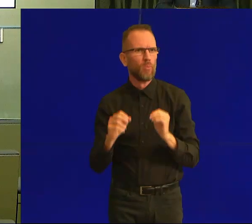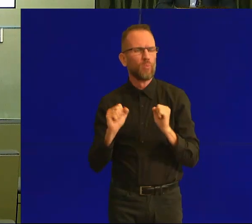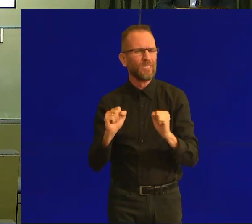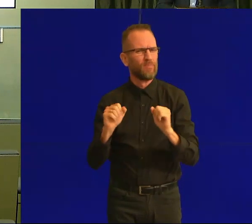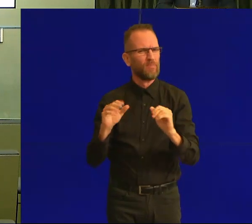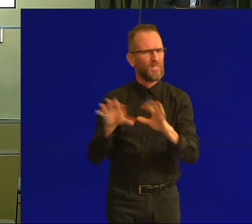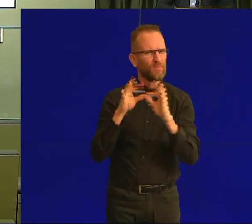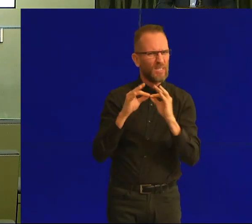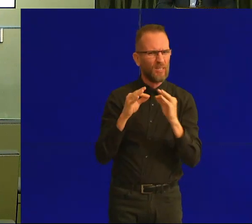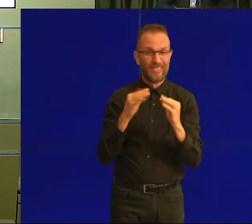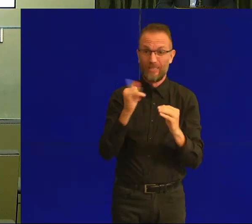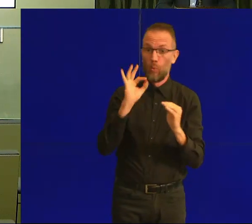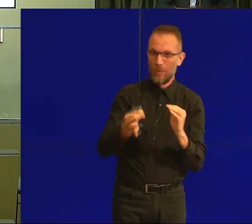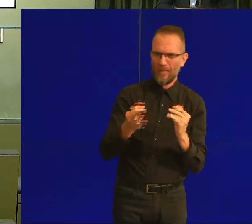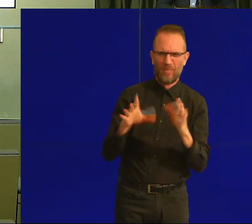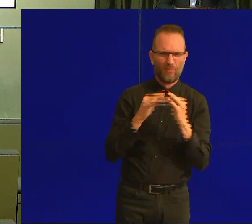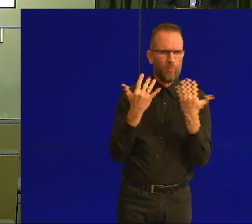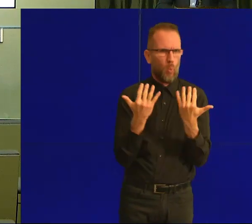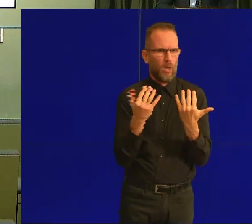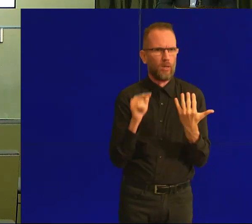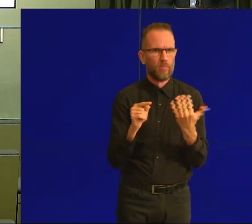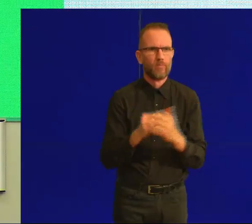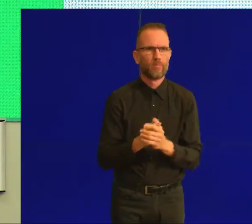premiers échantillons prélevés